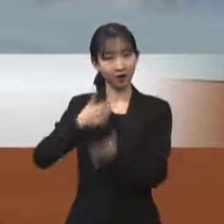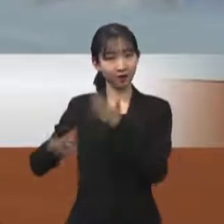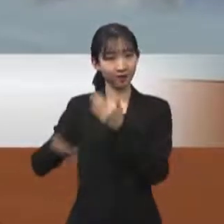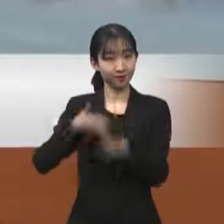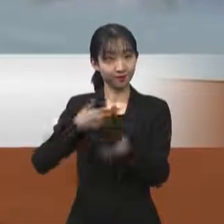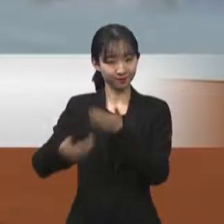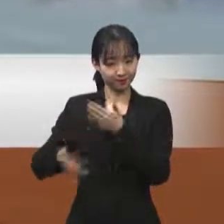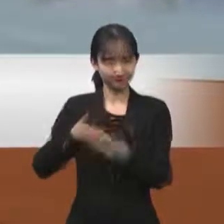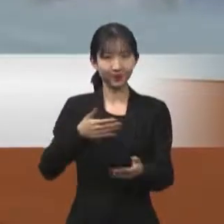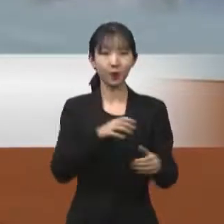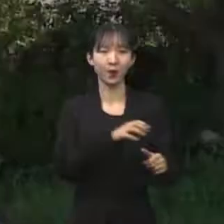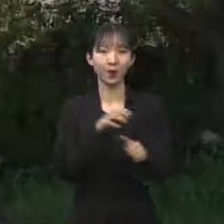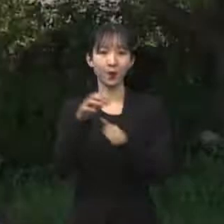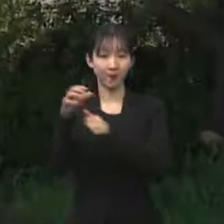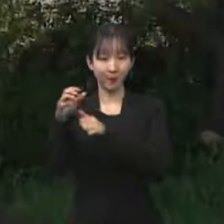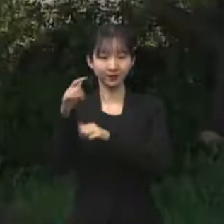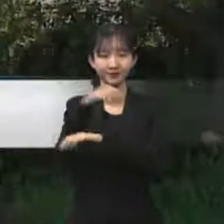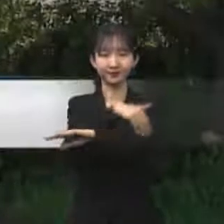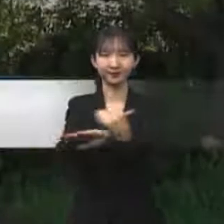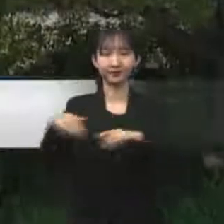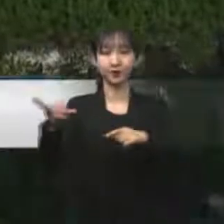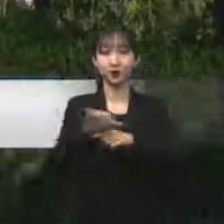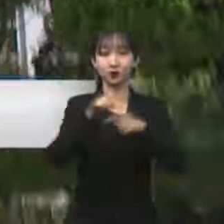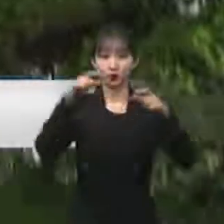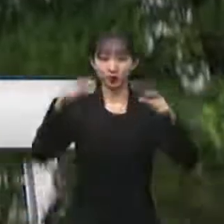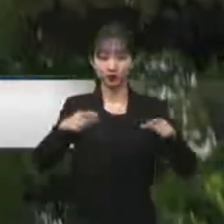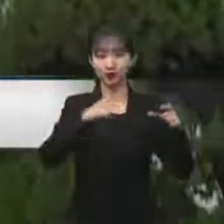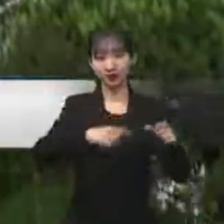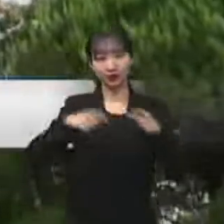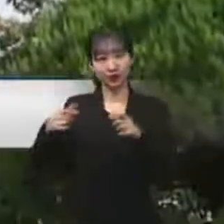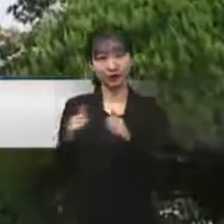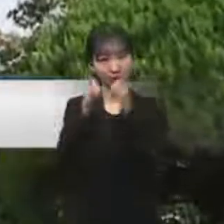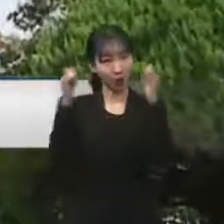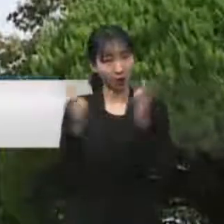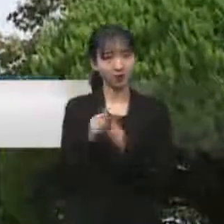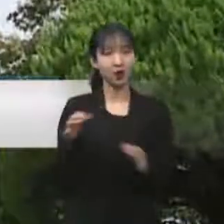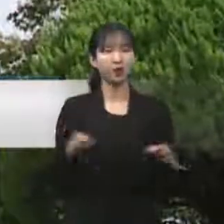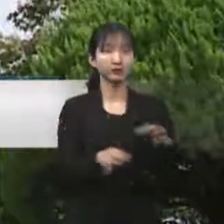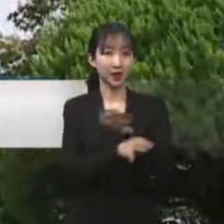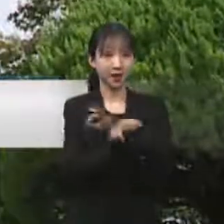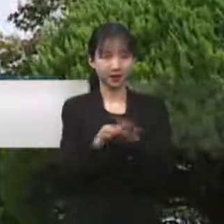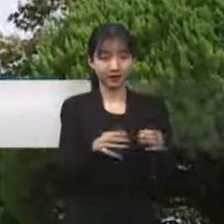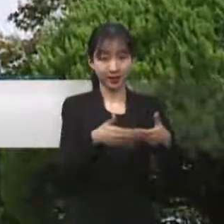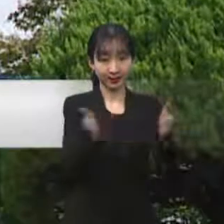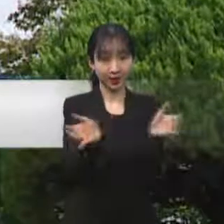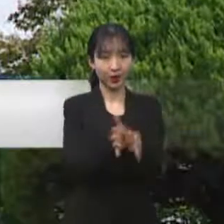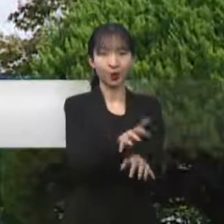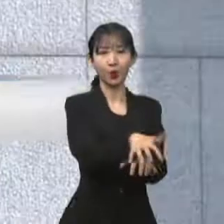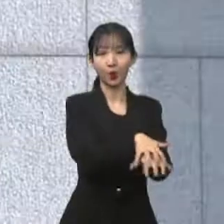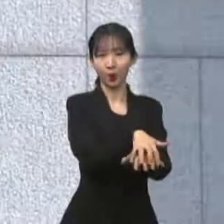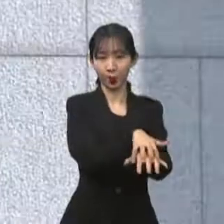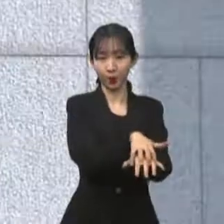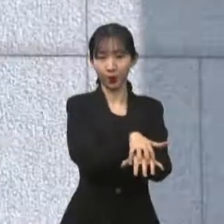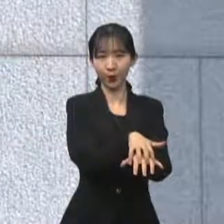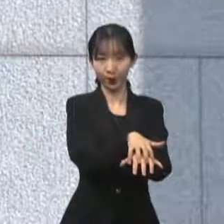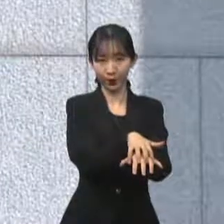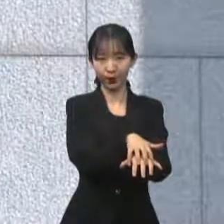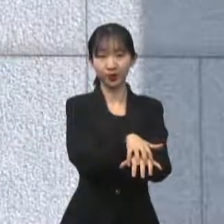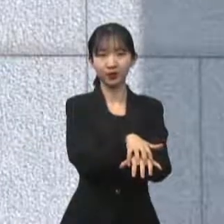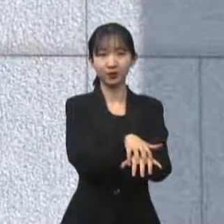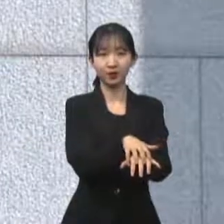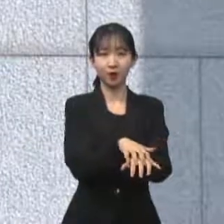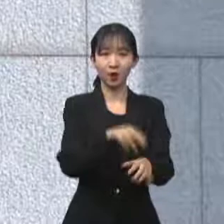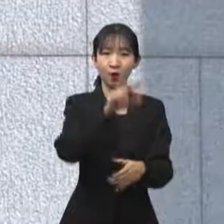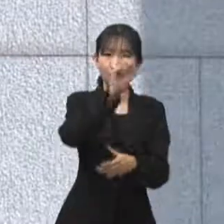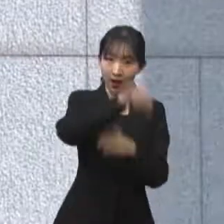적극적으로 활용을 해서. 연수구는 지역 내 사회적 경제 조직과도 협업 체계를 구성합니다. 이를 통해